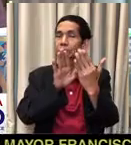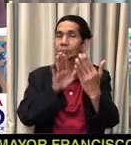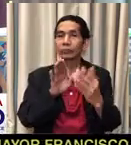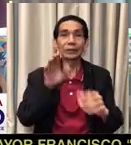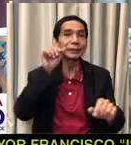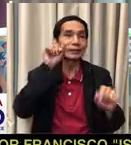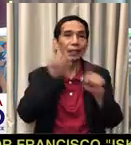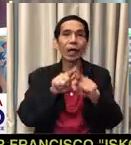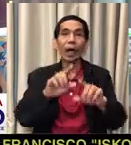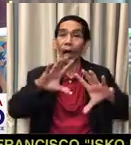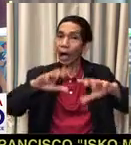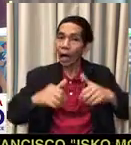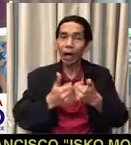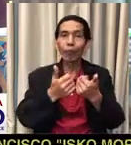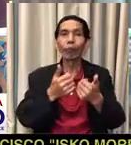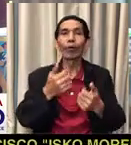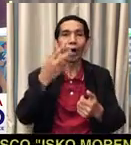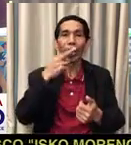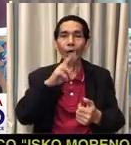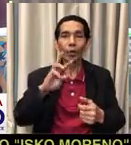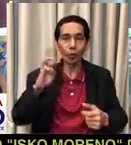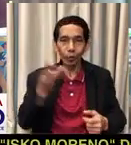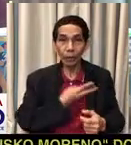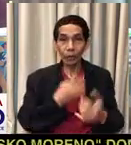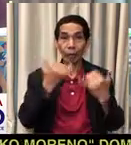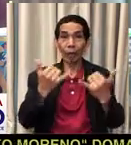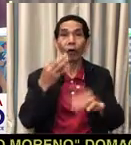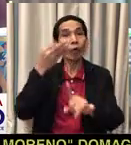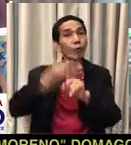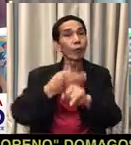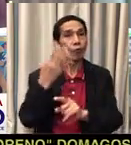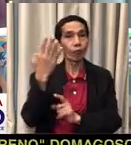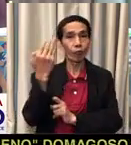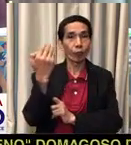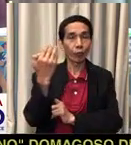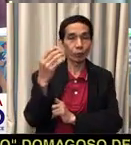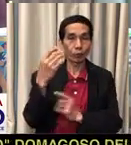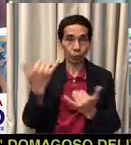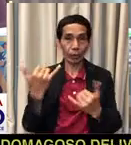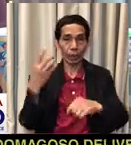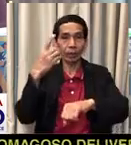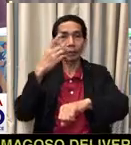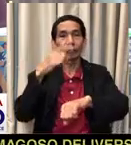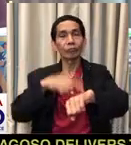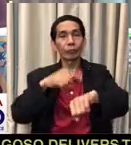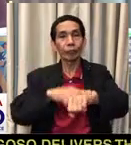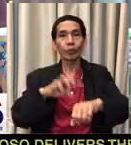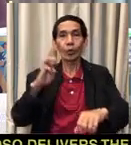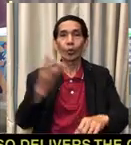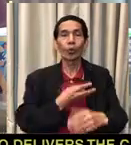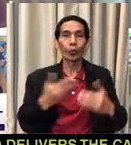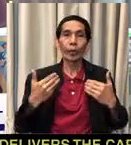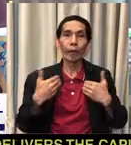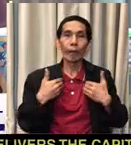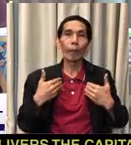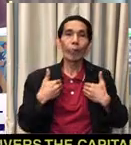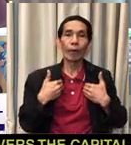Ate, kamusta ba tayo? As of February 14, ngayong araw po, meron pong